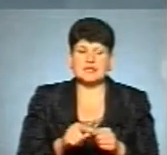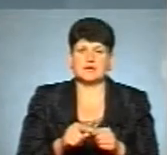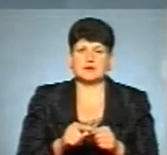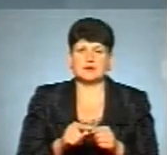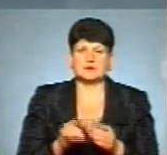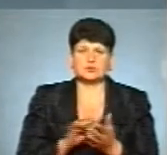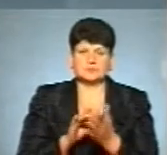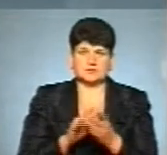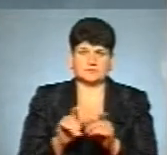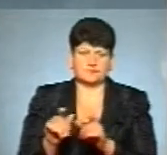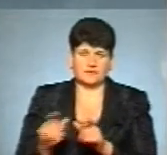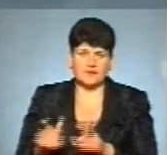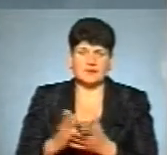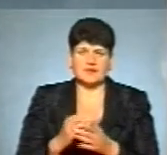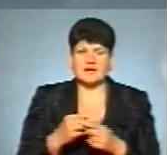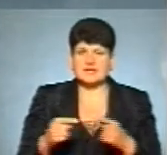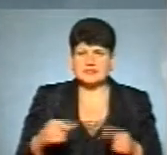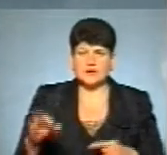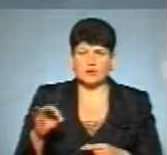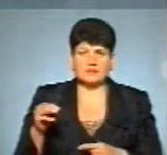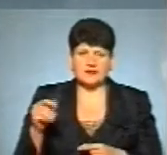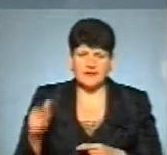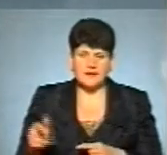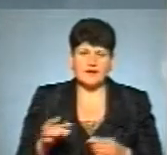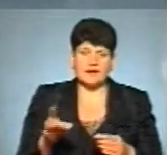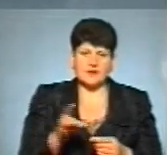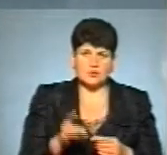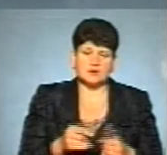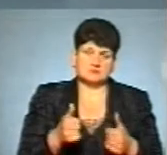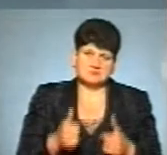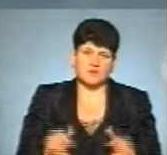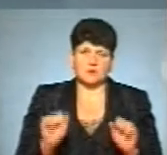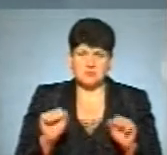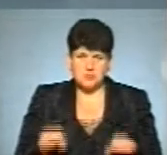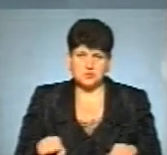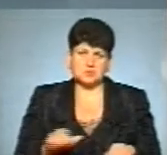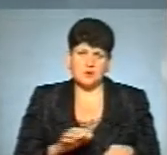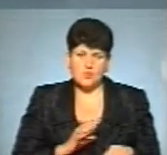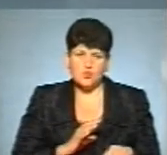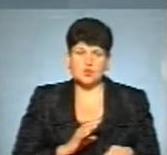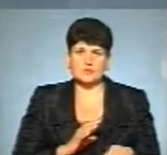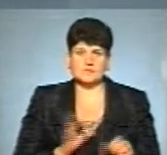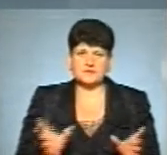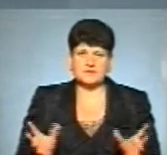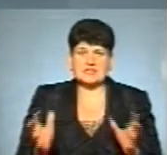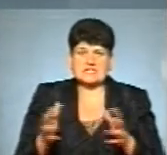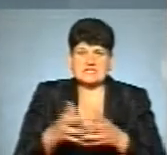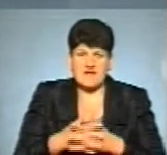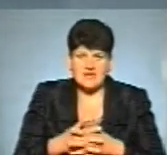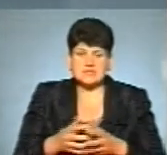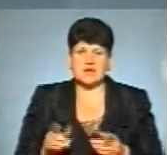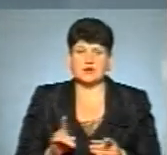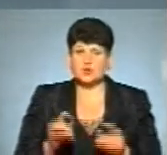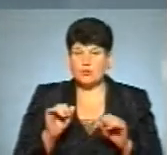кластерів, бо є різні райони і різні ОТГ, які дуже кльово, дуже класно можна було би з ними зав'язати, щоб вони зав'язувалися